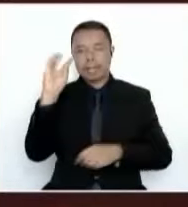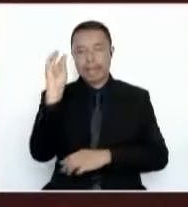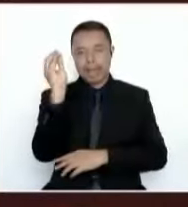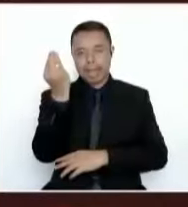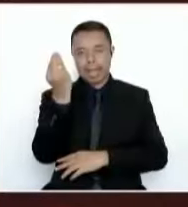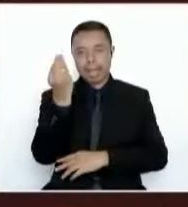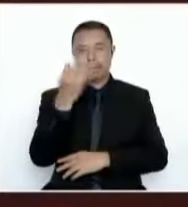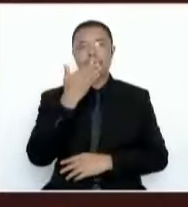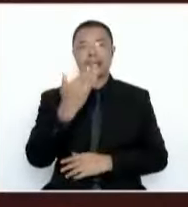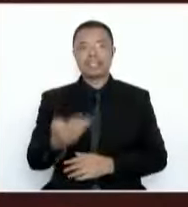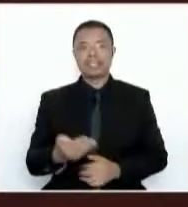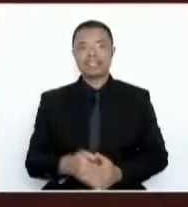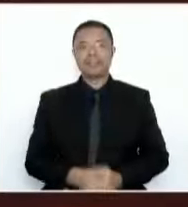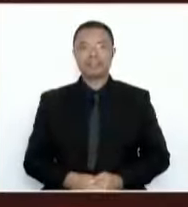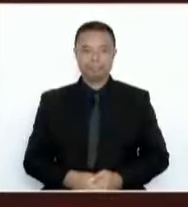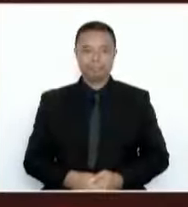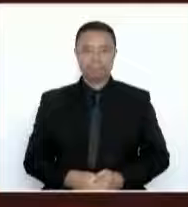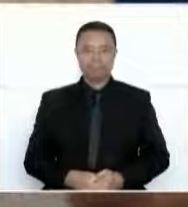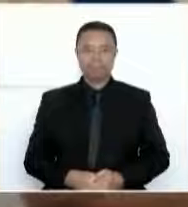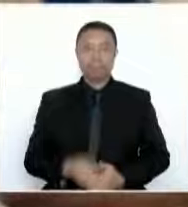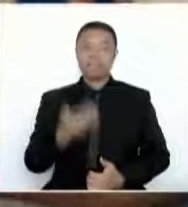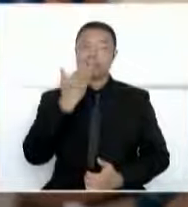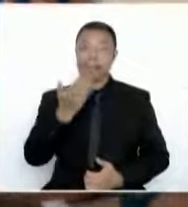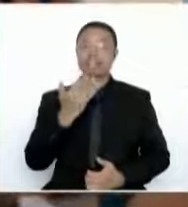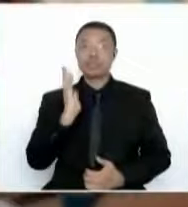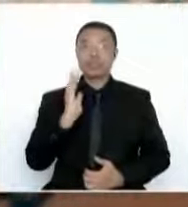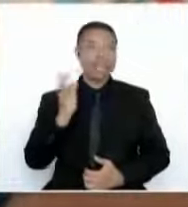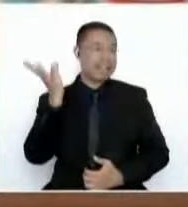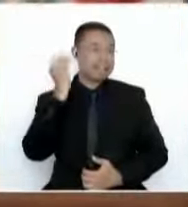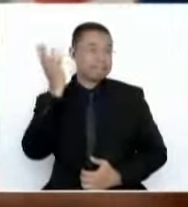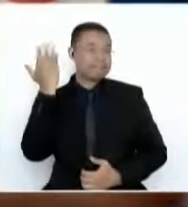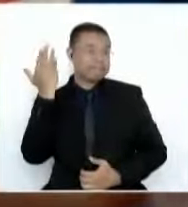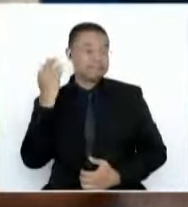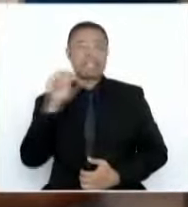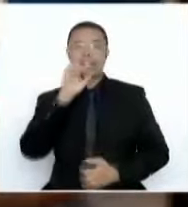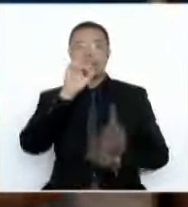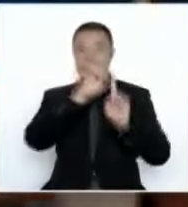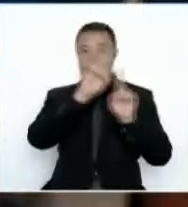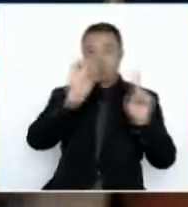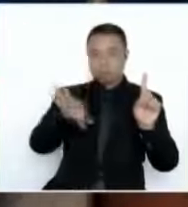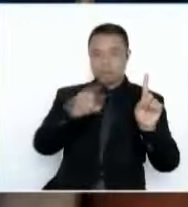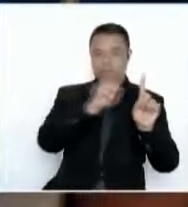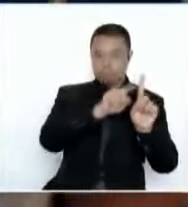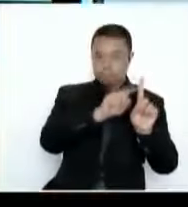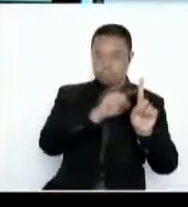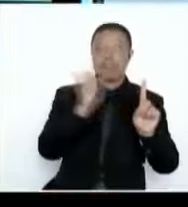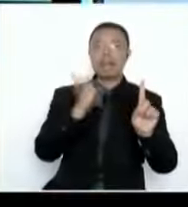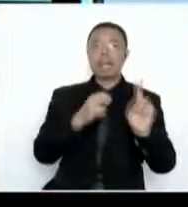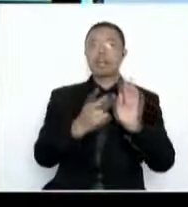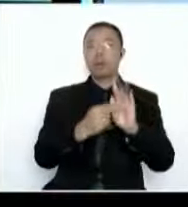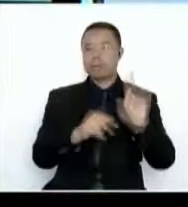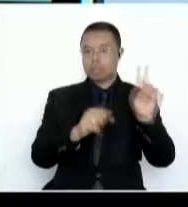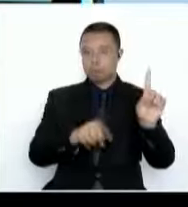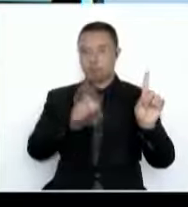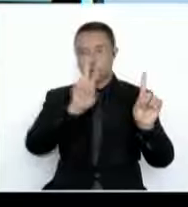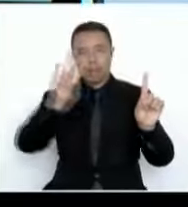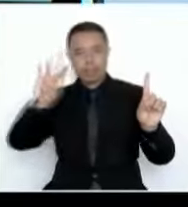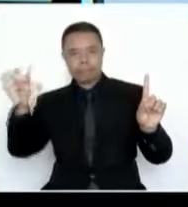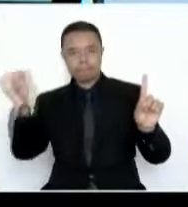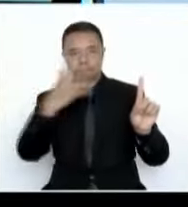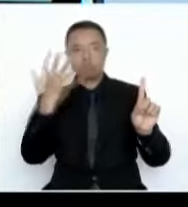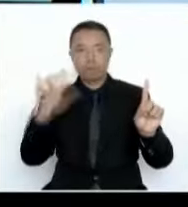Jakarta terima kasih baik terima kasih kita sudah mendengarkan jawaban dan juga tanggapan dari tiga orang calon wakil